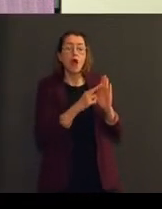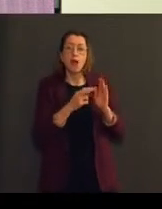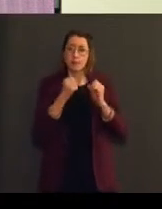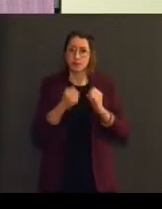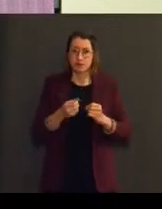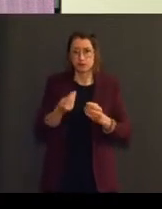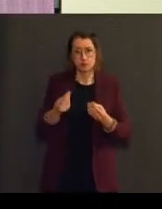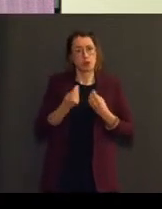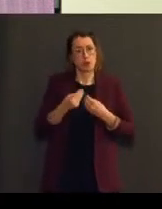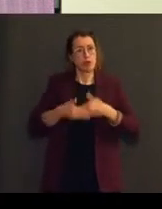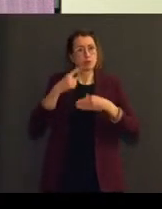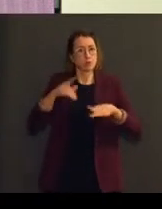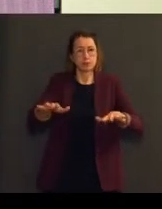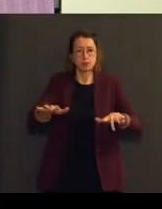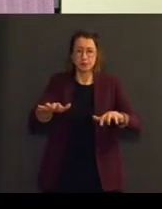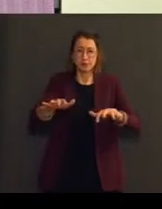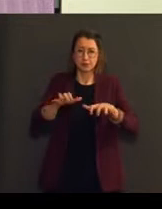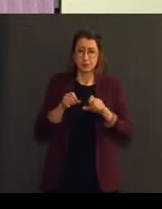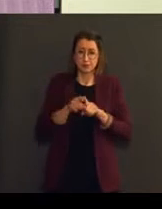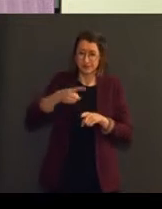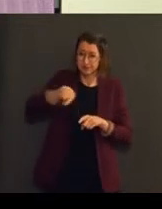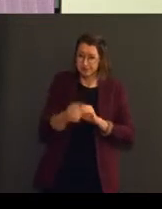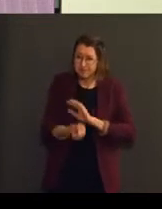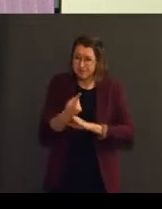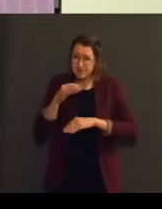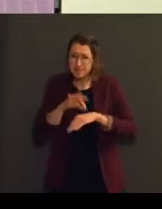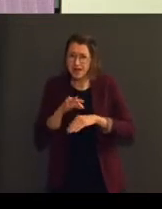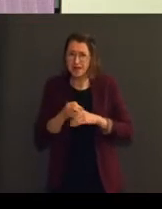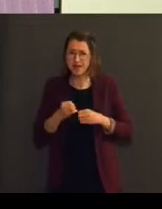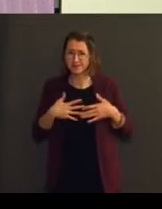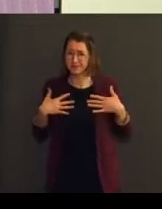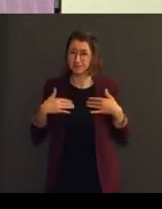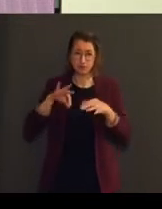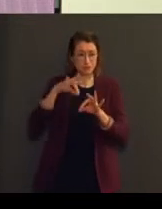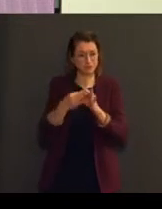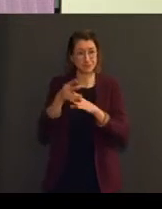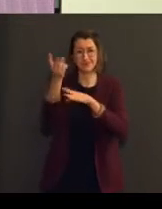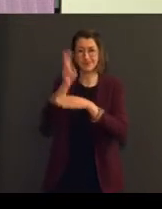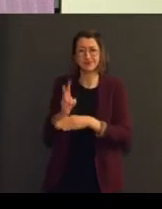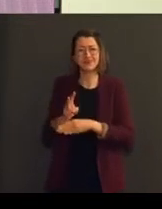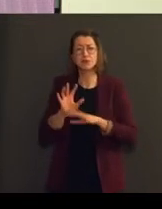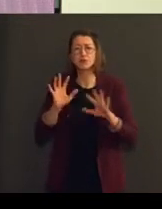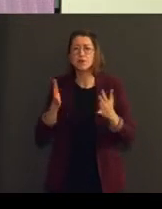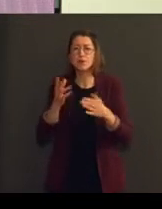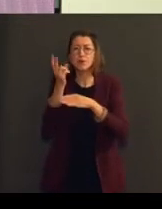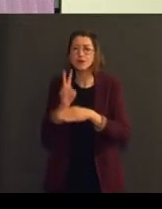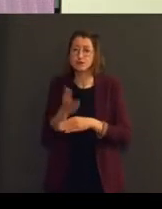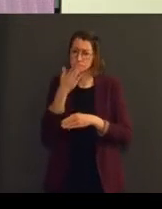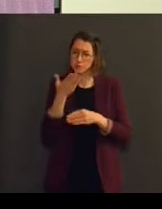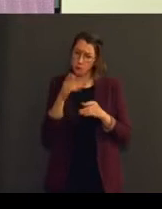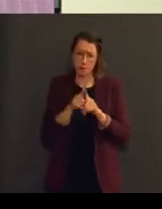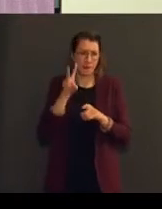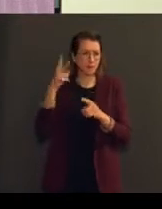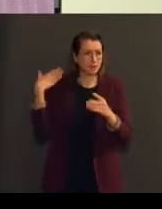je dirais, si on a des symptômes, faites-vous tester de manière préférentielle, classiquement, c'est-à-dire par le frottis nasal